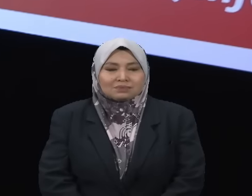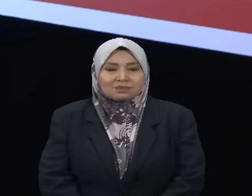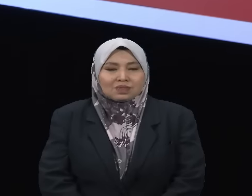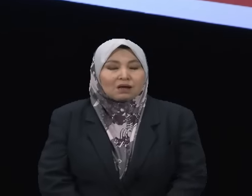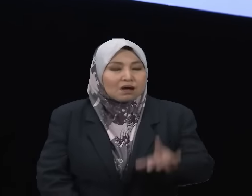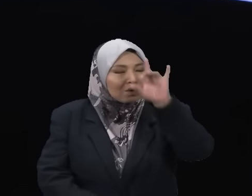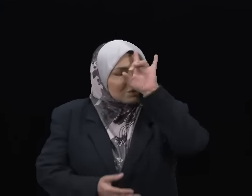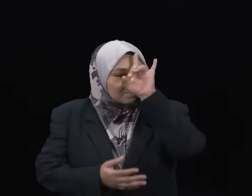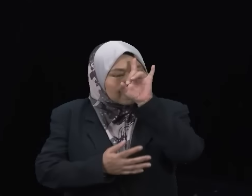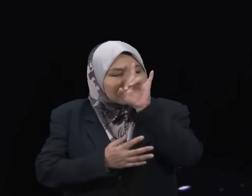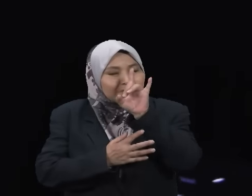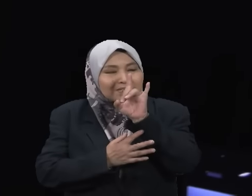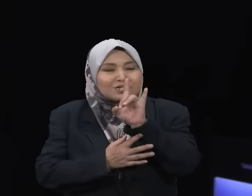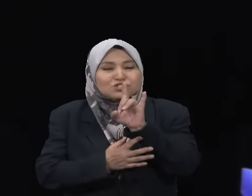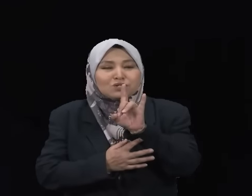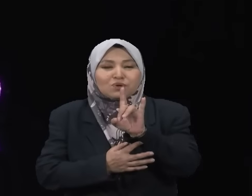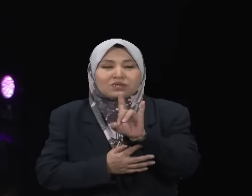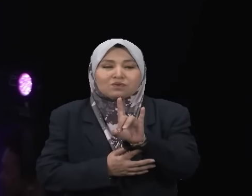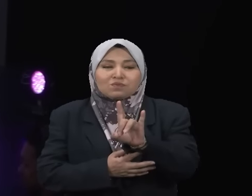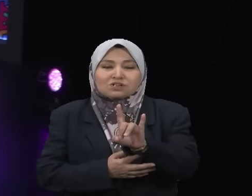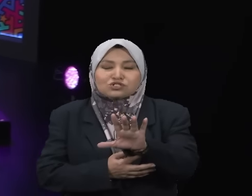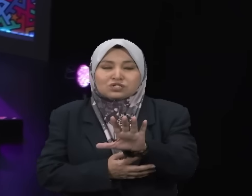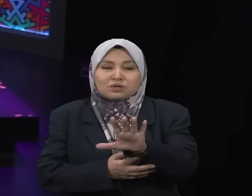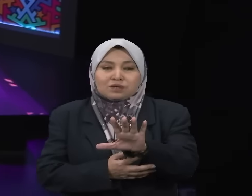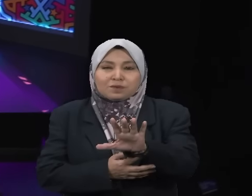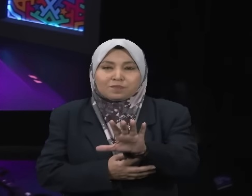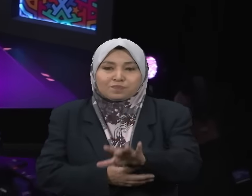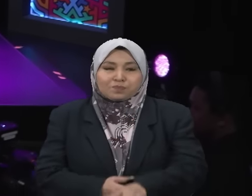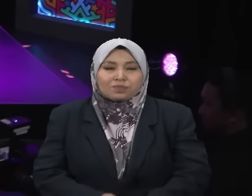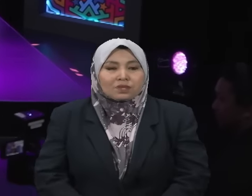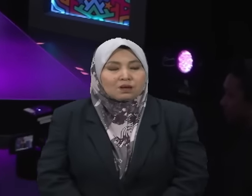أعوذ بالله من الشيطان الرجيم